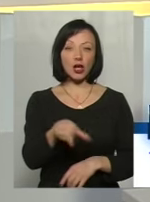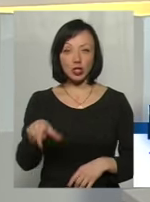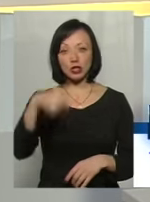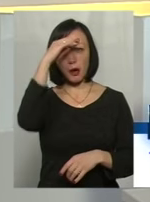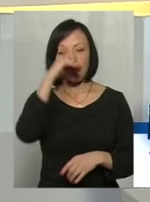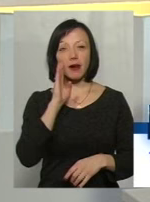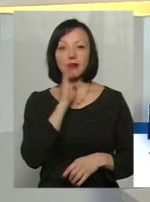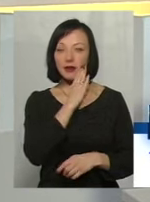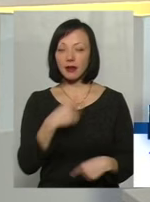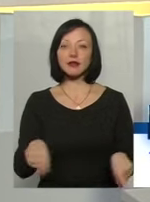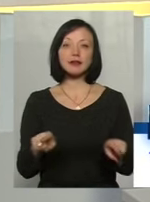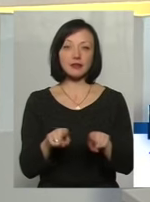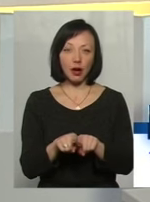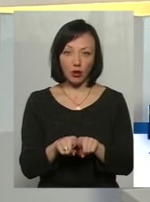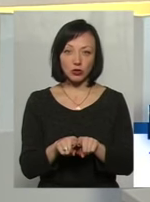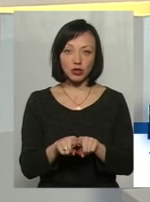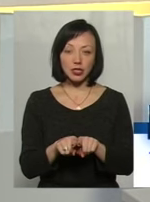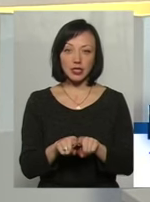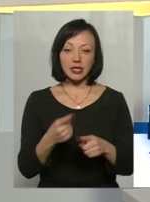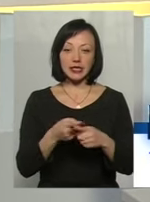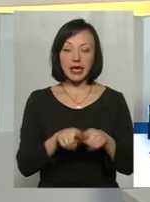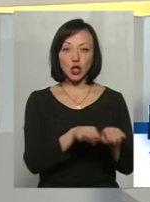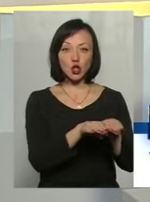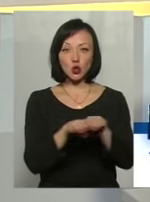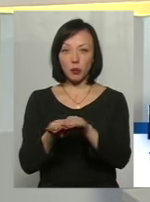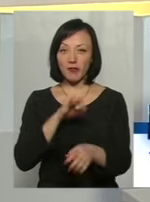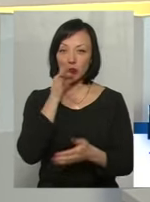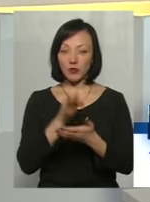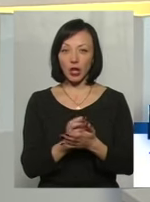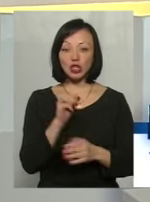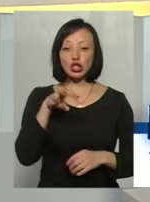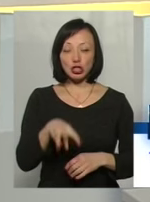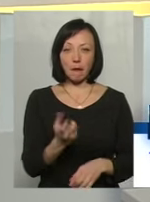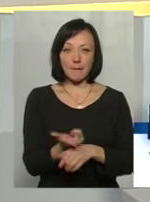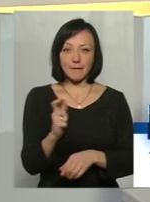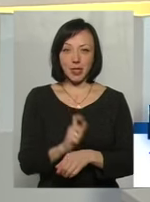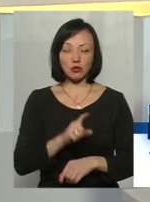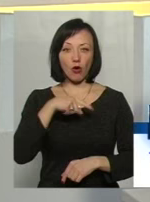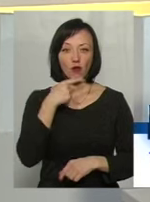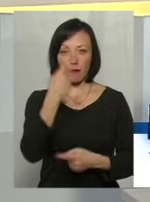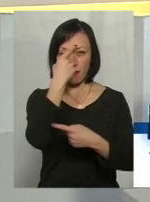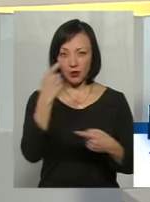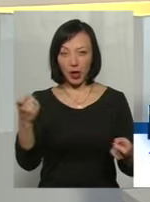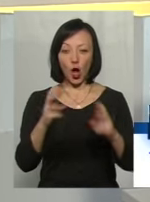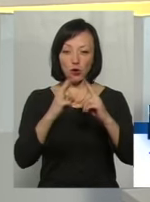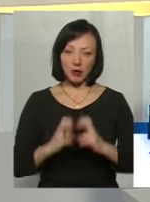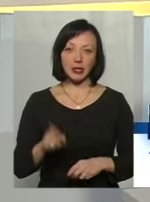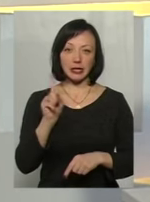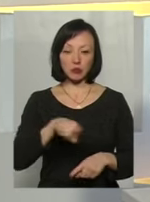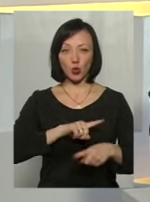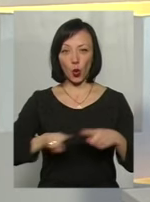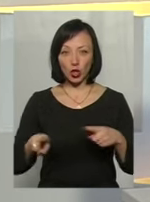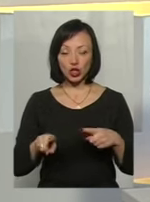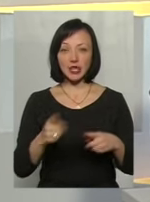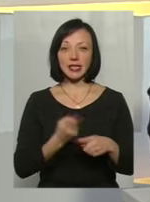батьки, також є цей ступінь відповідальності. Тобто, чим більше ми будемо говорити, повідомляти і розбиратись, тим скоріше